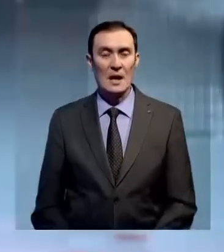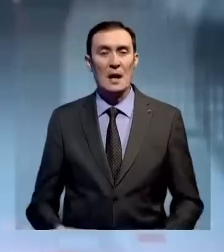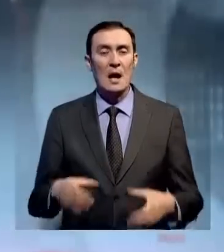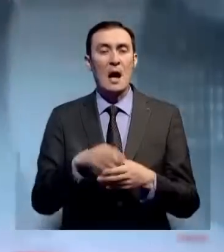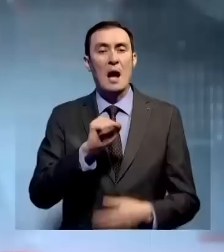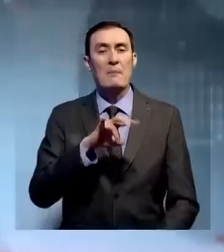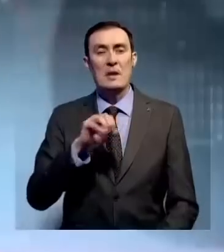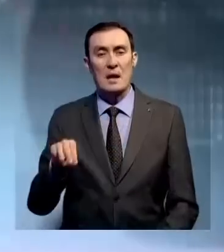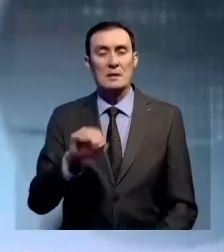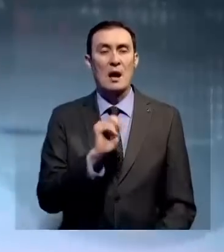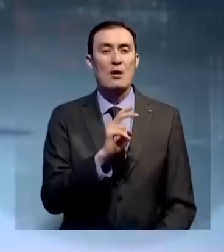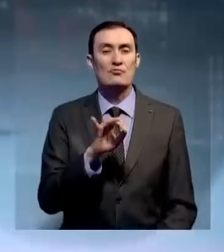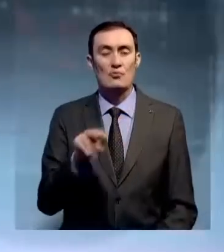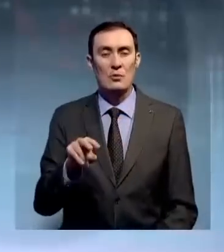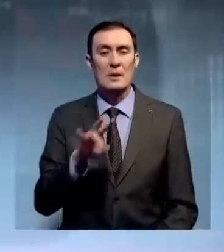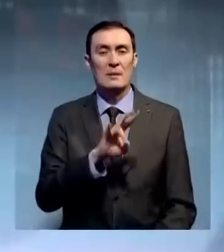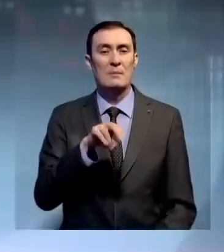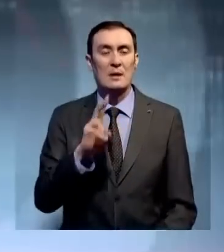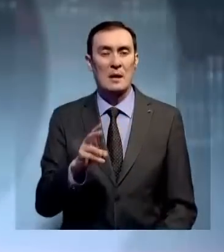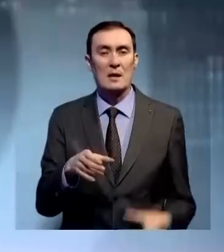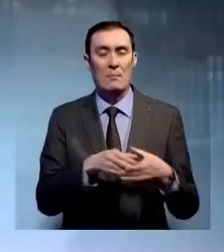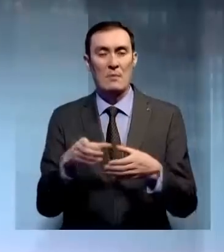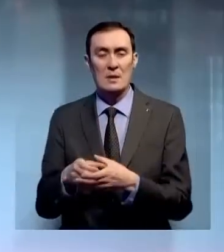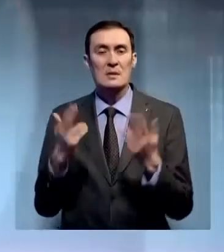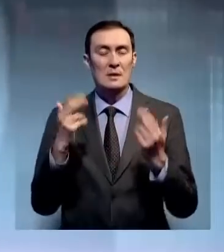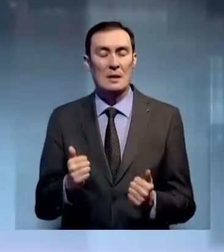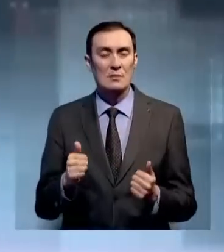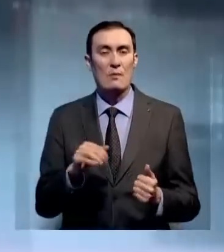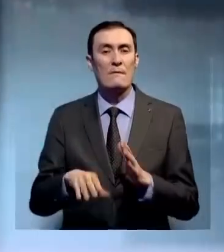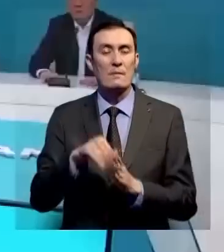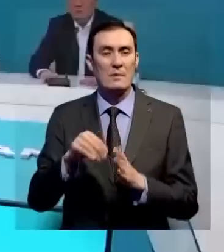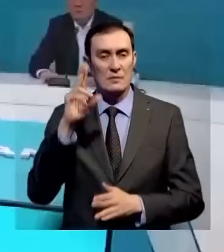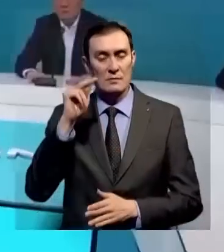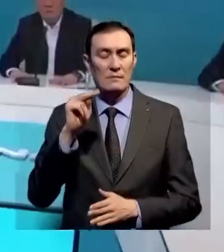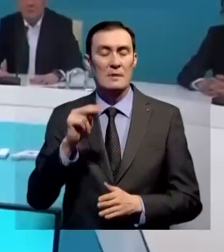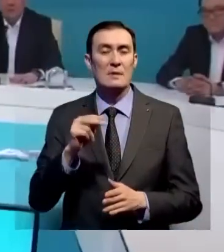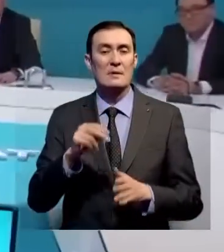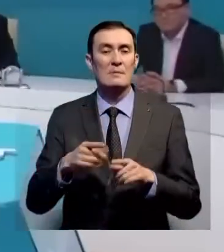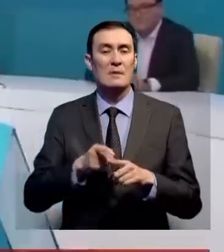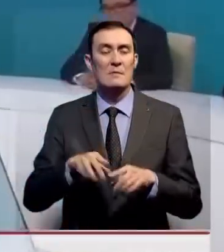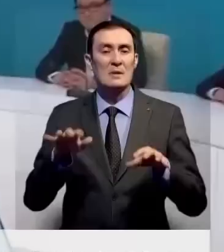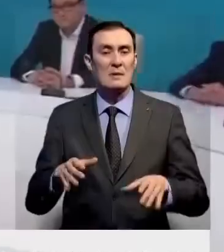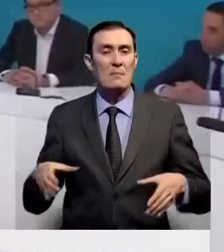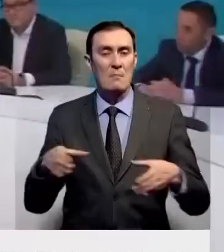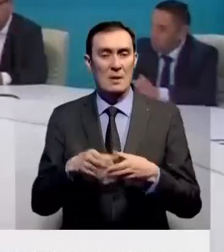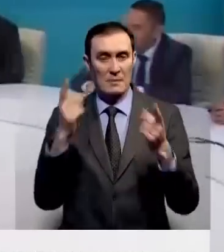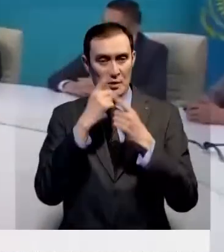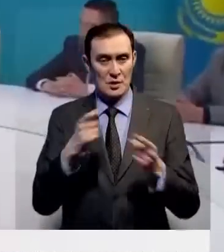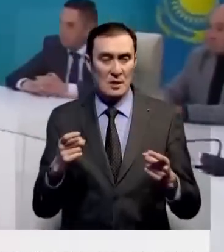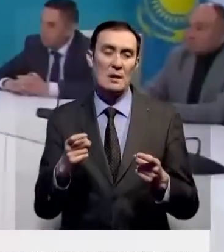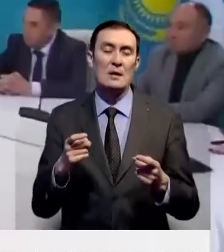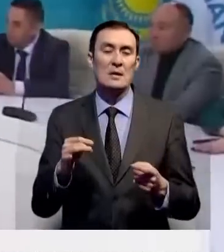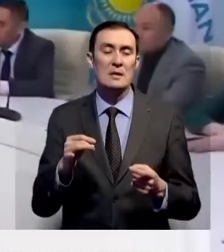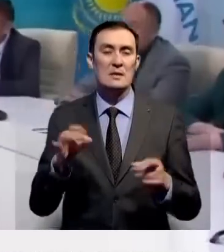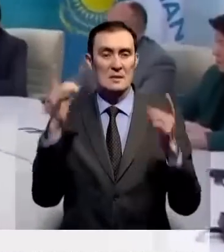Аманат Акжол и НПК поддержали решение президента о проведении внеочередных выборов депутатов. Председатели партии сделали обращение